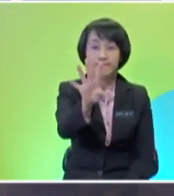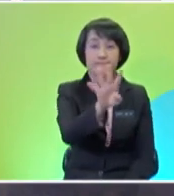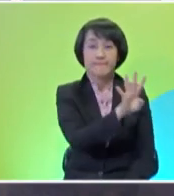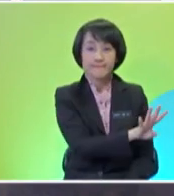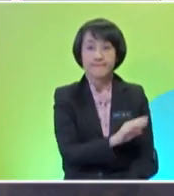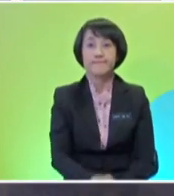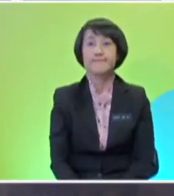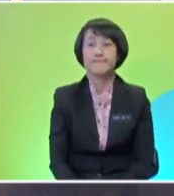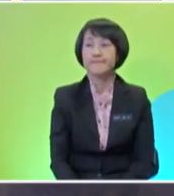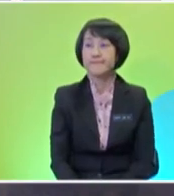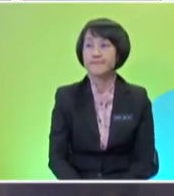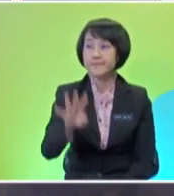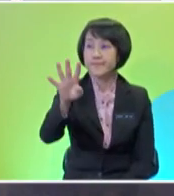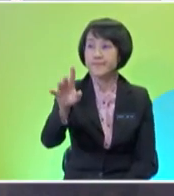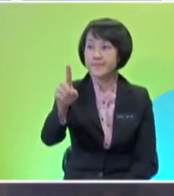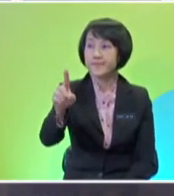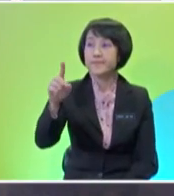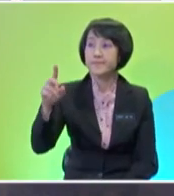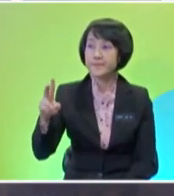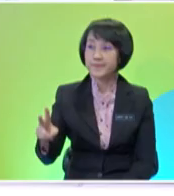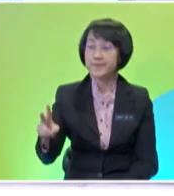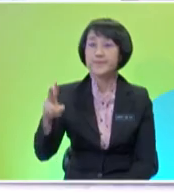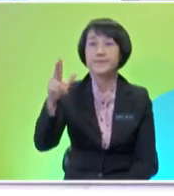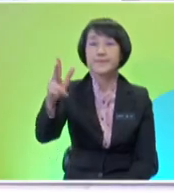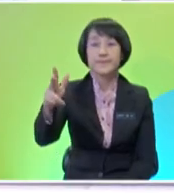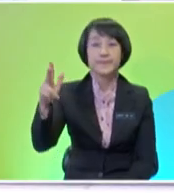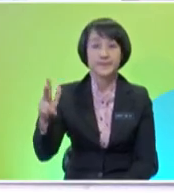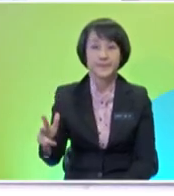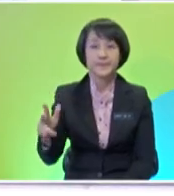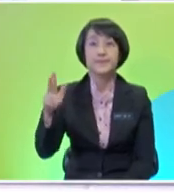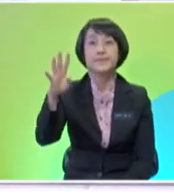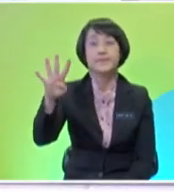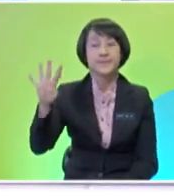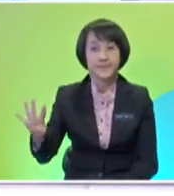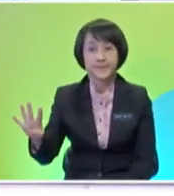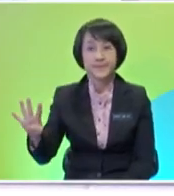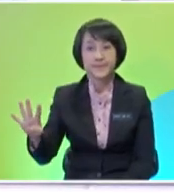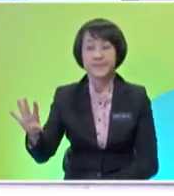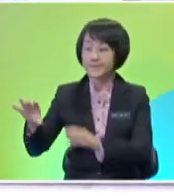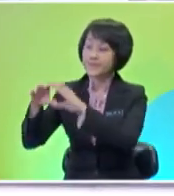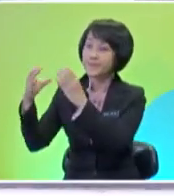boleh satu dua tiga empat